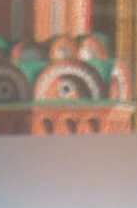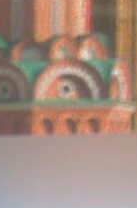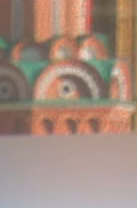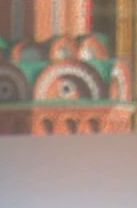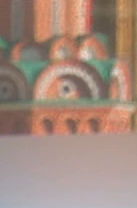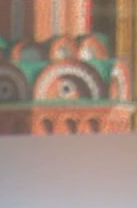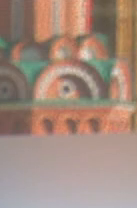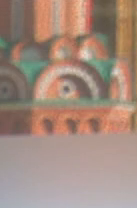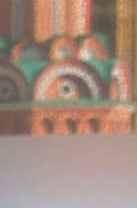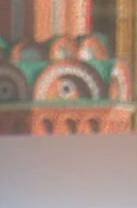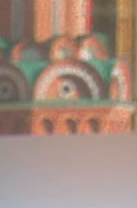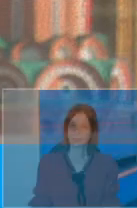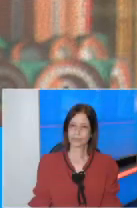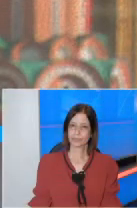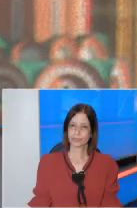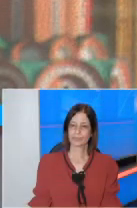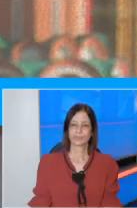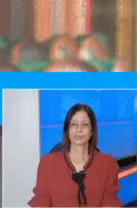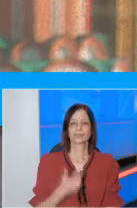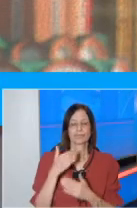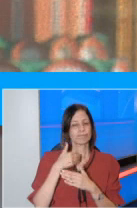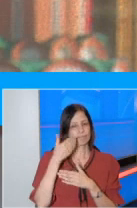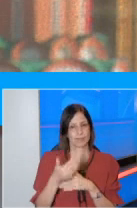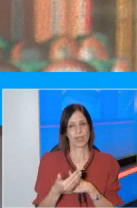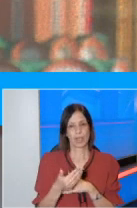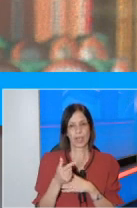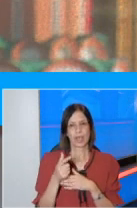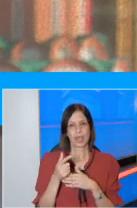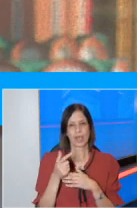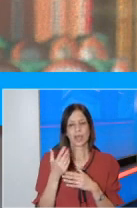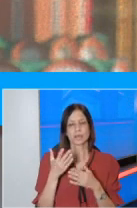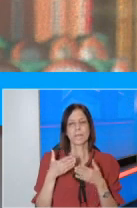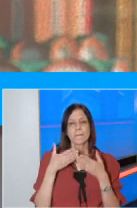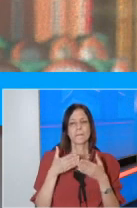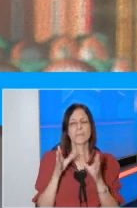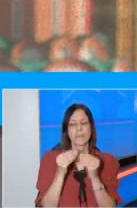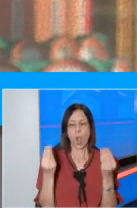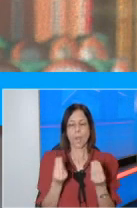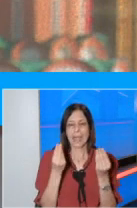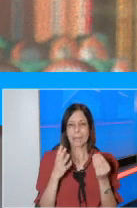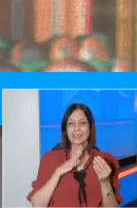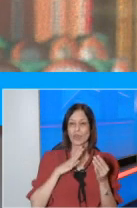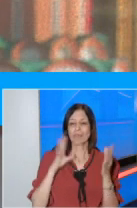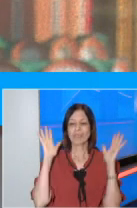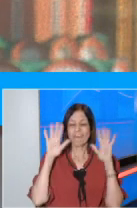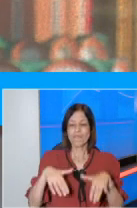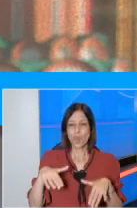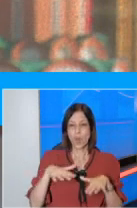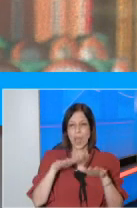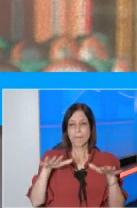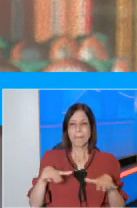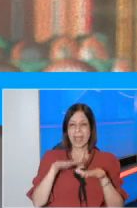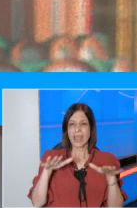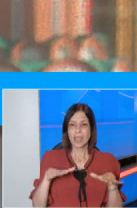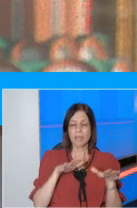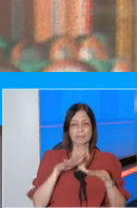עכשיו לאסון האקולוגי החמור בסרילנקה, לאחר שמחלות הנושאות חומרים מסוכנים נפלו למים, הממשלה המקומית הורתה